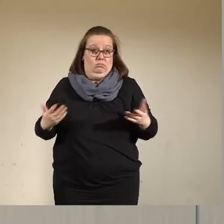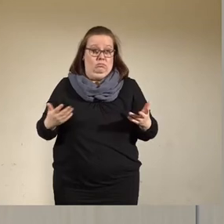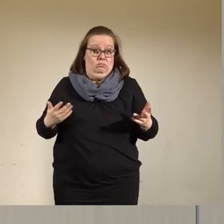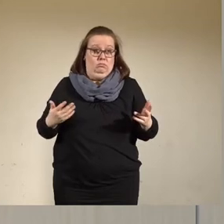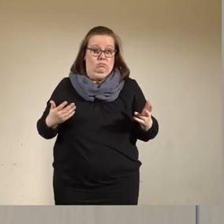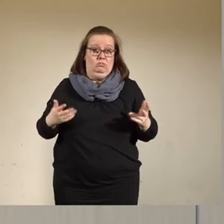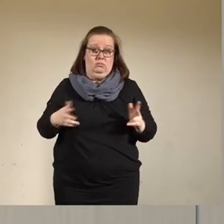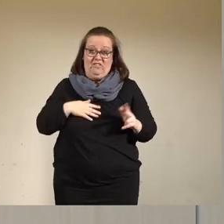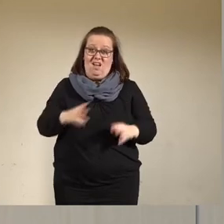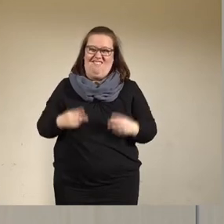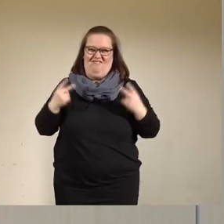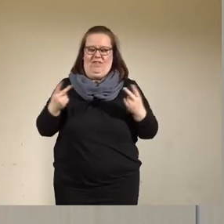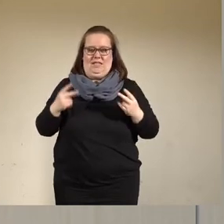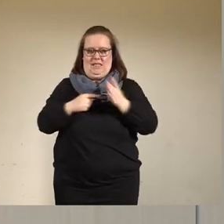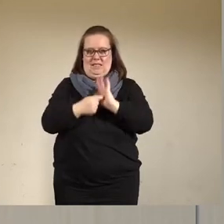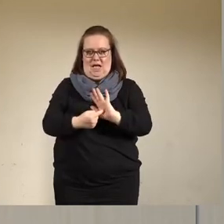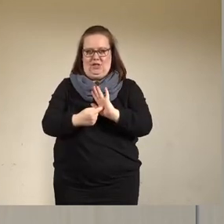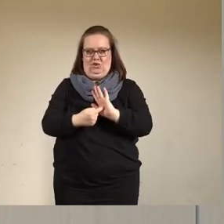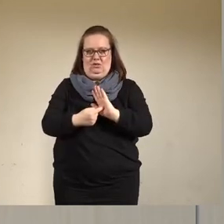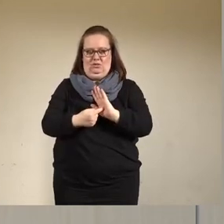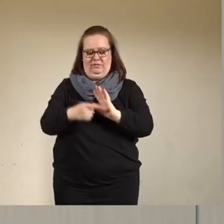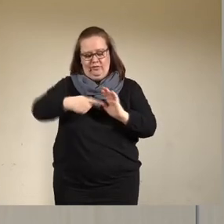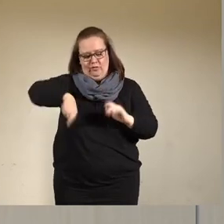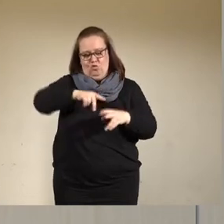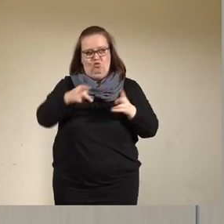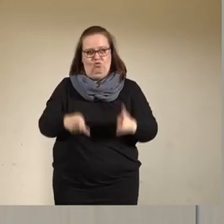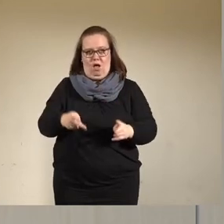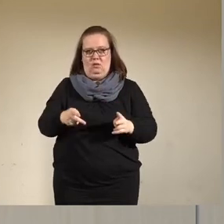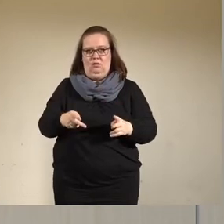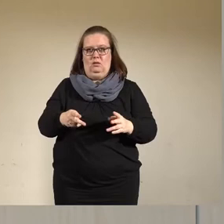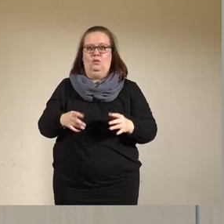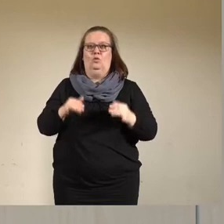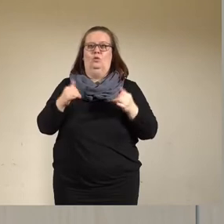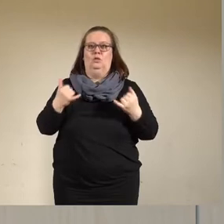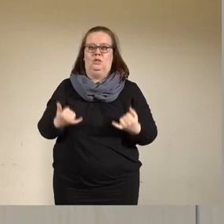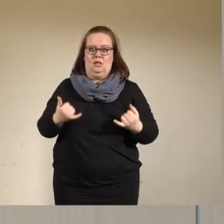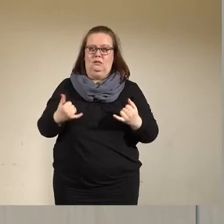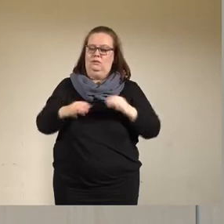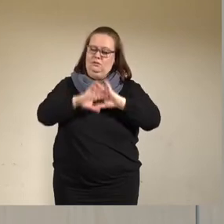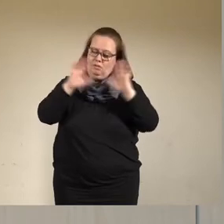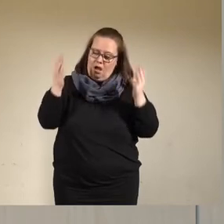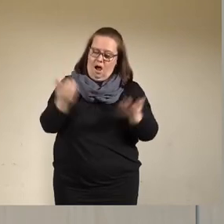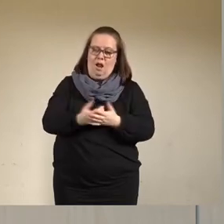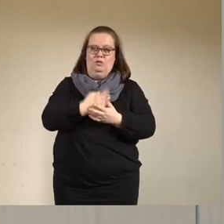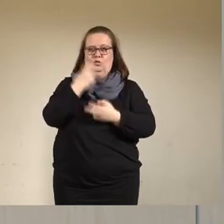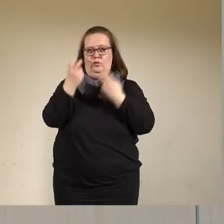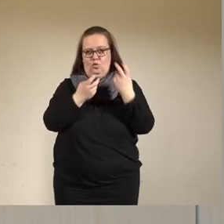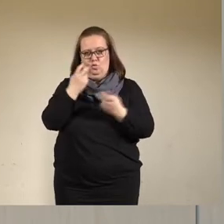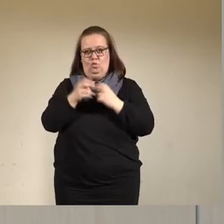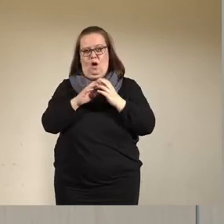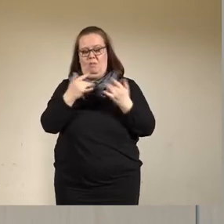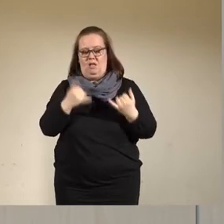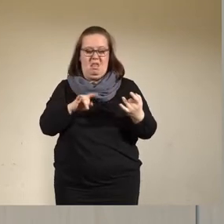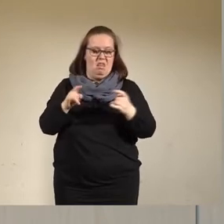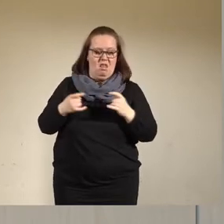Meine Damen und Herren, das ist ein ganz wichtiges Zeichen für unsere Stadt, jetzt alles zu beerdigen und alles in Frage zu